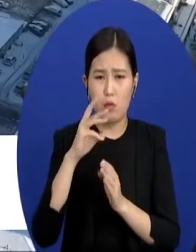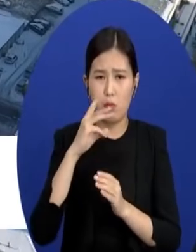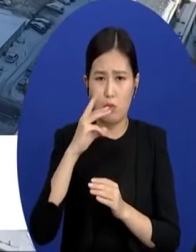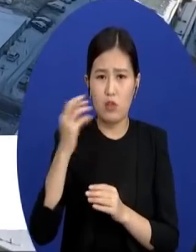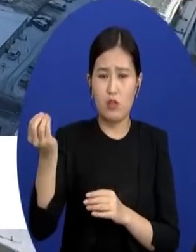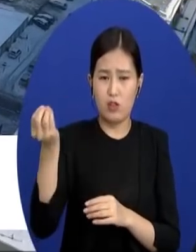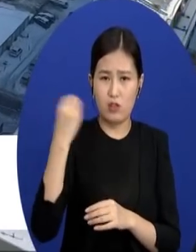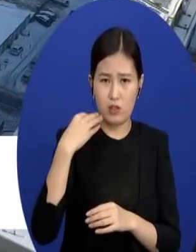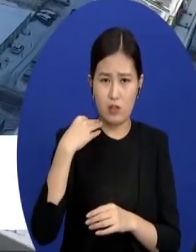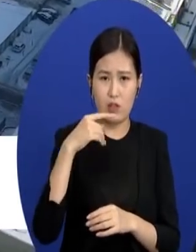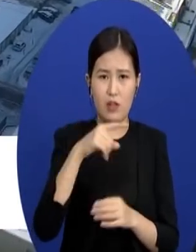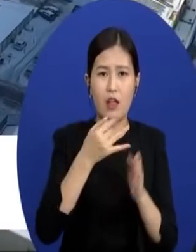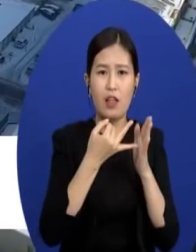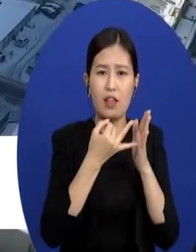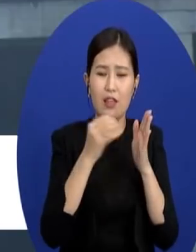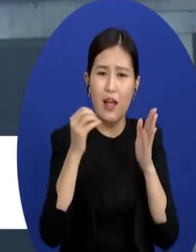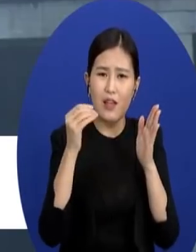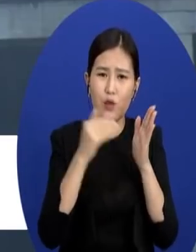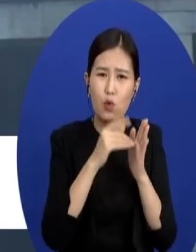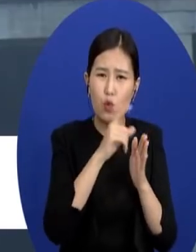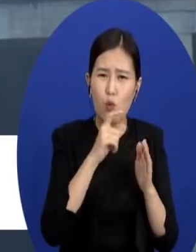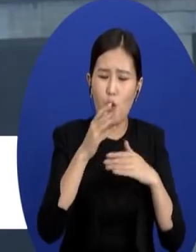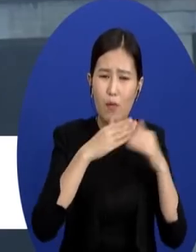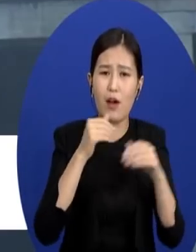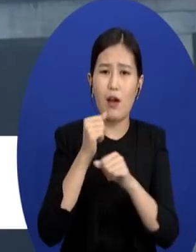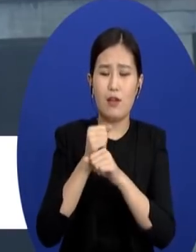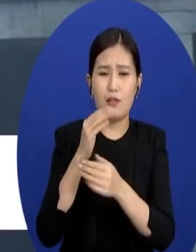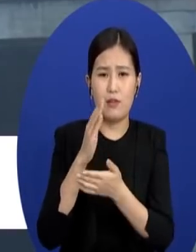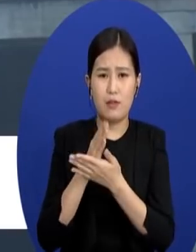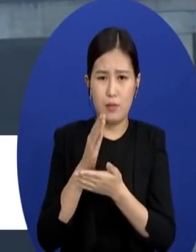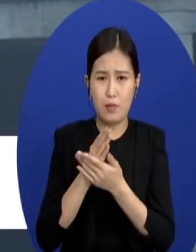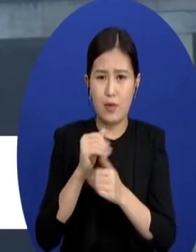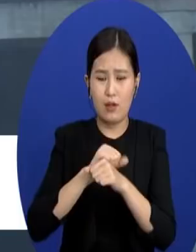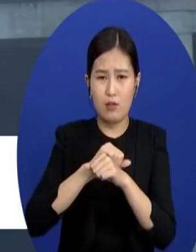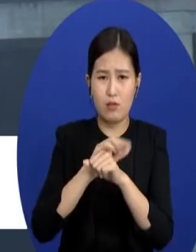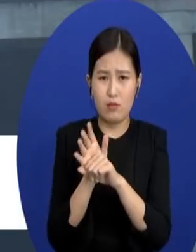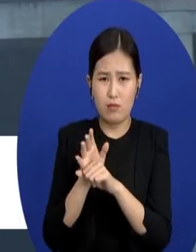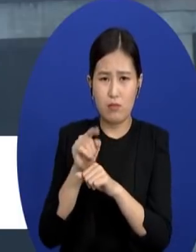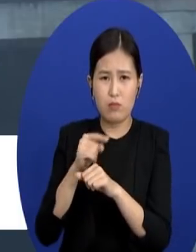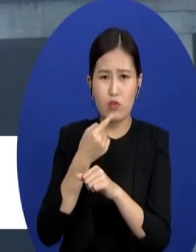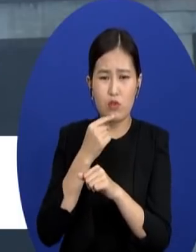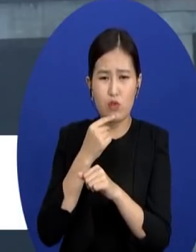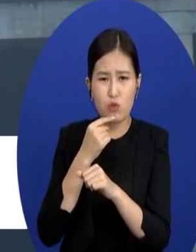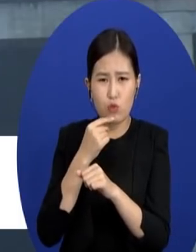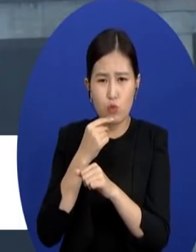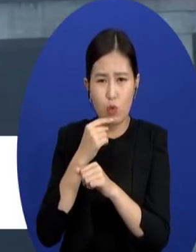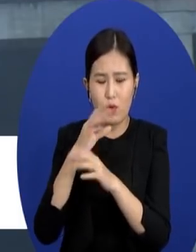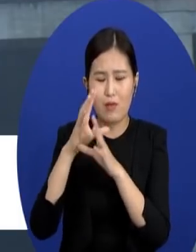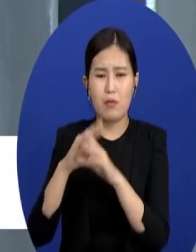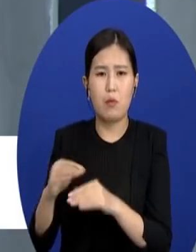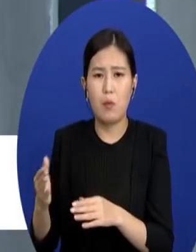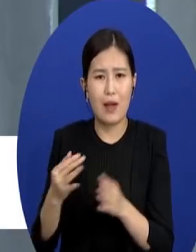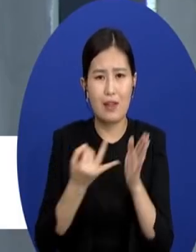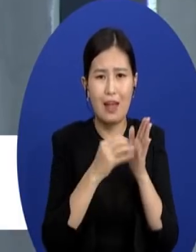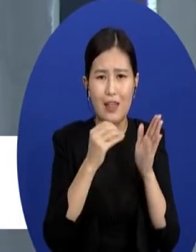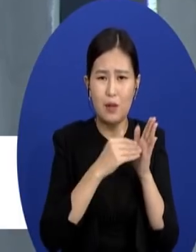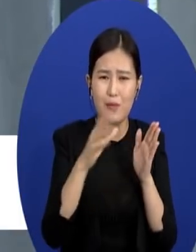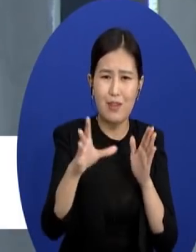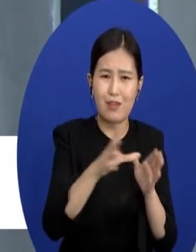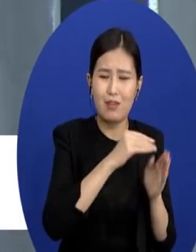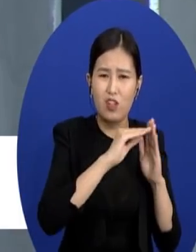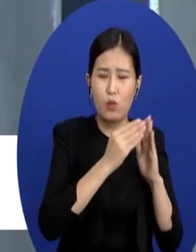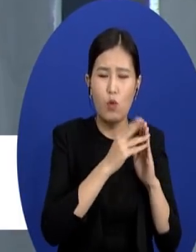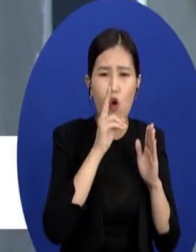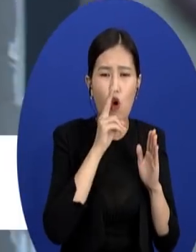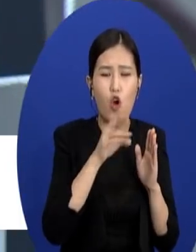салбараас 70,000 орчим иргэн хоол олж иддэг юм. Үндсэндээ хатуу хөл хорионы энэ үед барилгын салбарын 70,000 хүн орлогогүй болчиход байгаа юм а. Улс орон